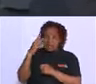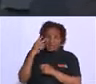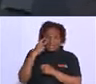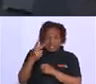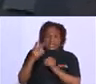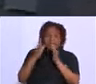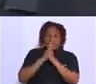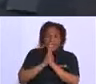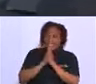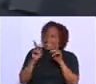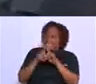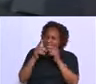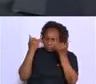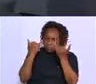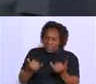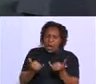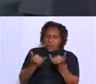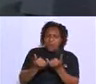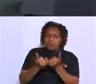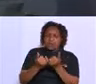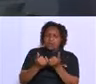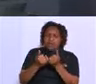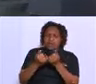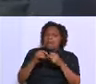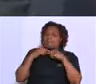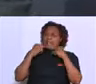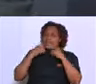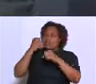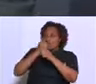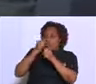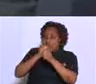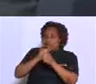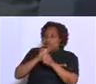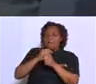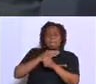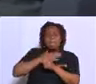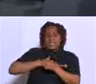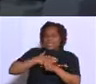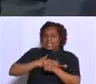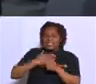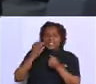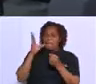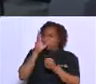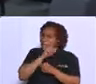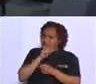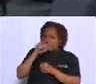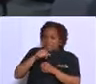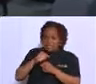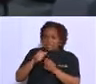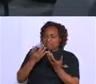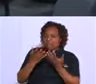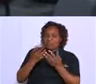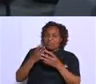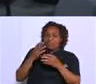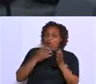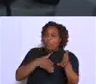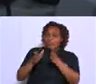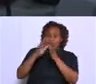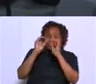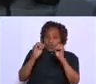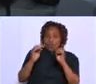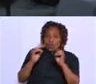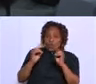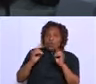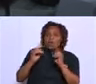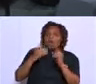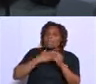anayafanya. Sijawahi kuona. Ni maombi maalum. Usikose fursa hii. Usikose hii nafasi. Tembea haraka, usikose